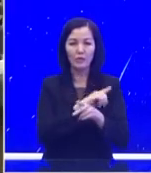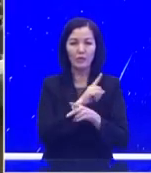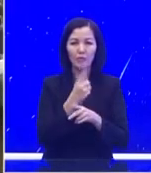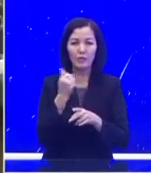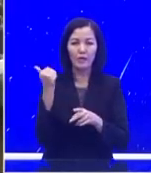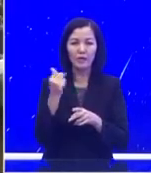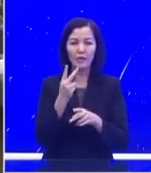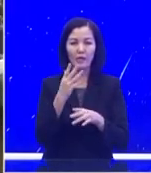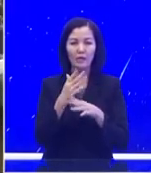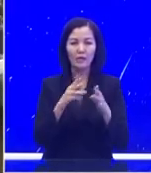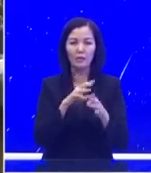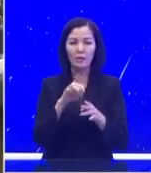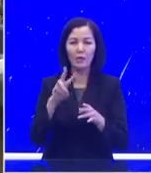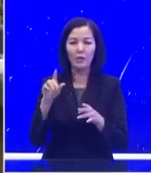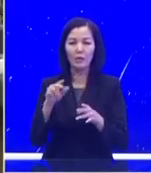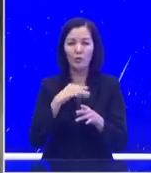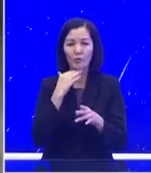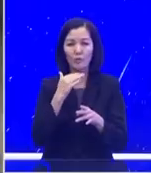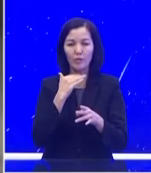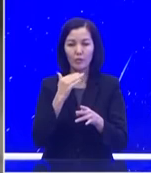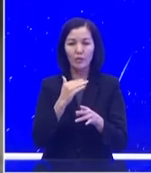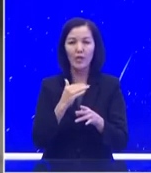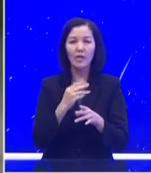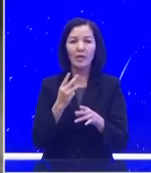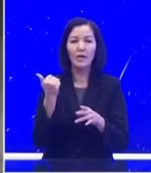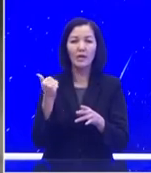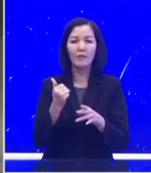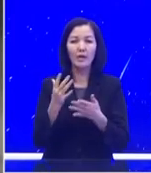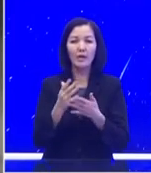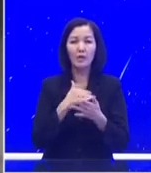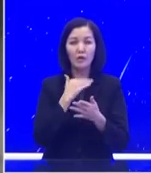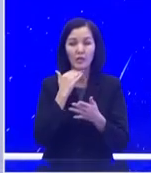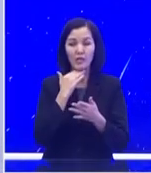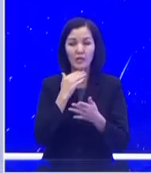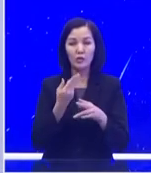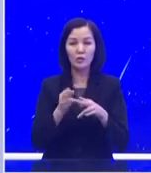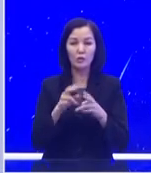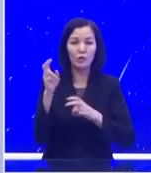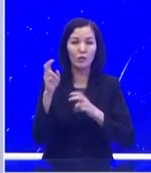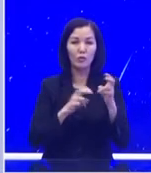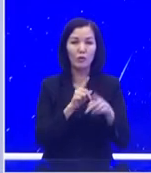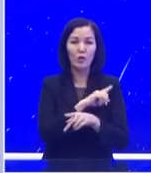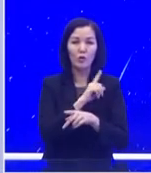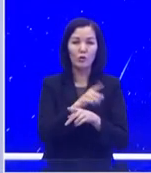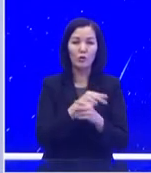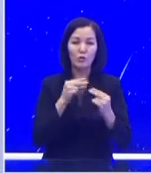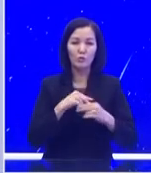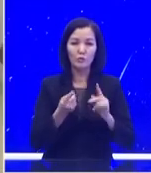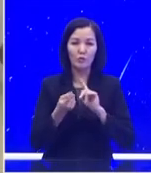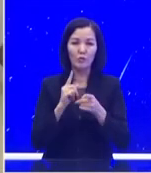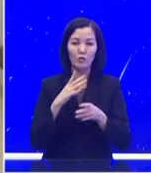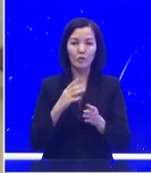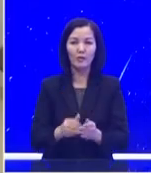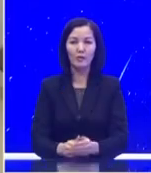айына 2,5 миллионға ғана шақталған. Яғни қор 2 аптаға ғана жеткілікті. Сондықтан өндіріс мекемесі күшейтілген режимге көшкен.